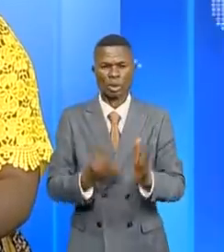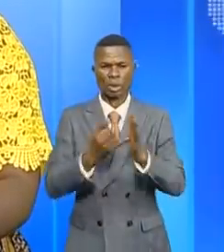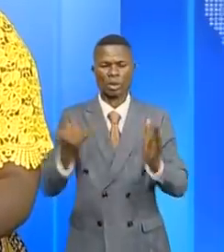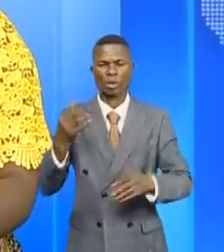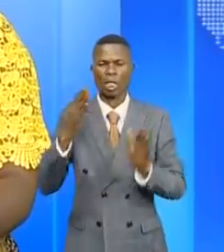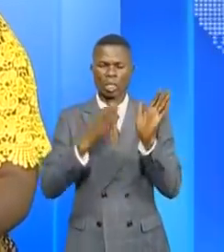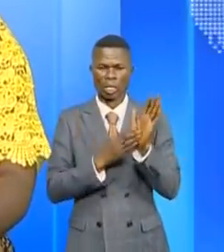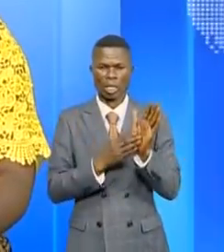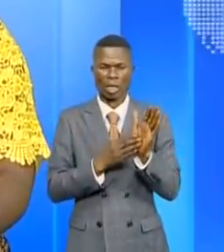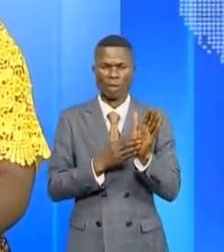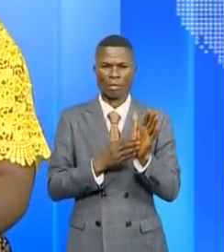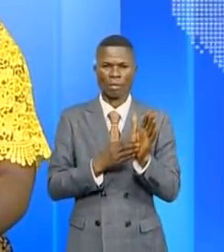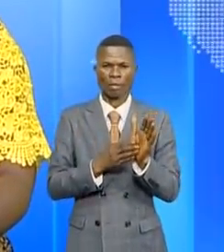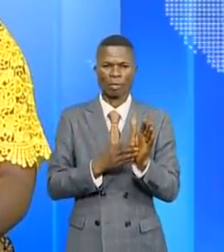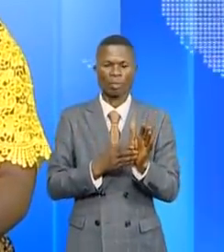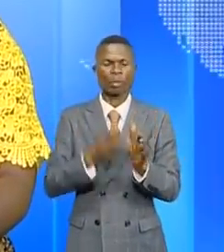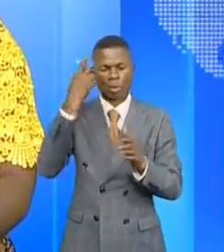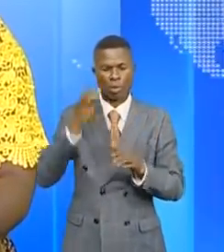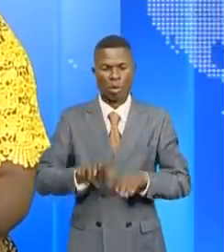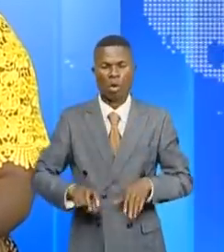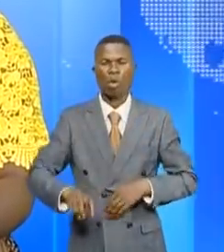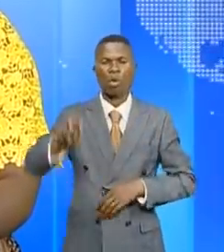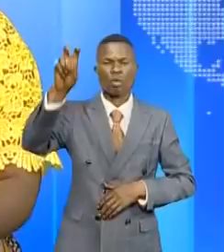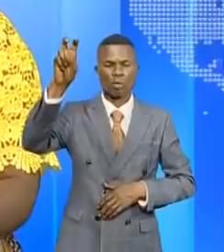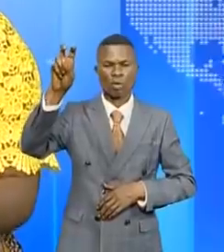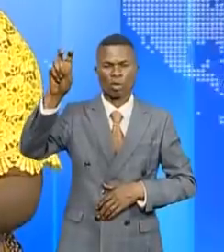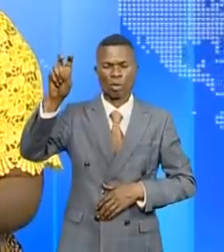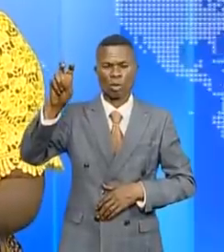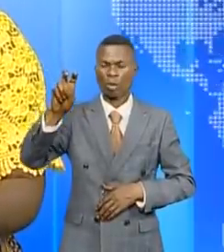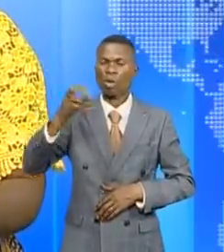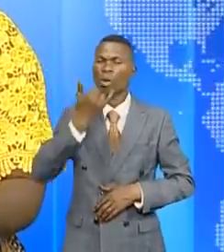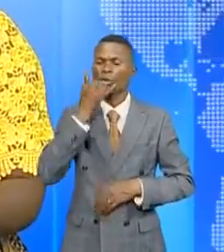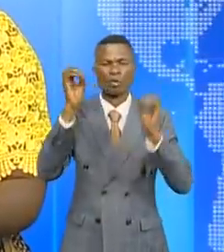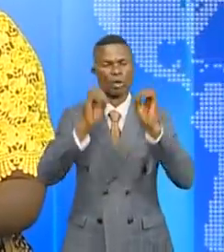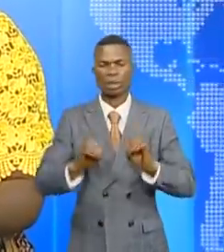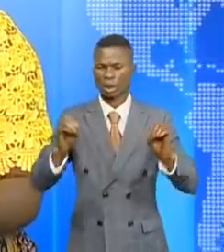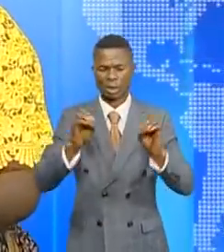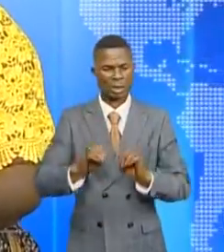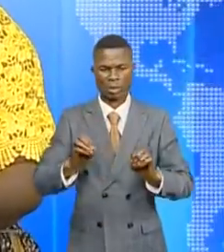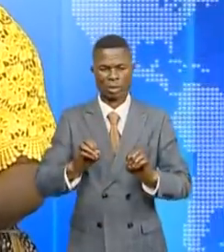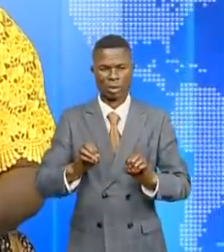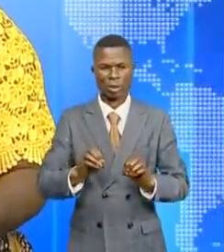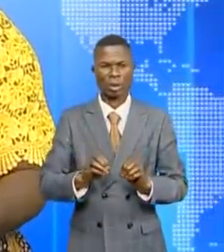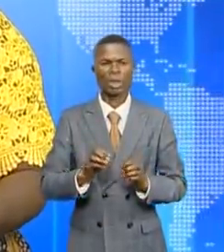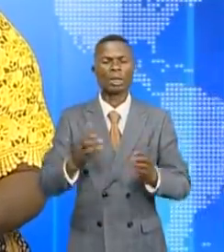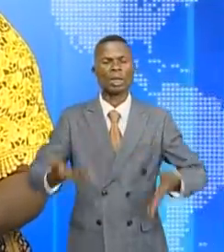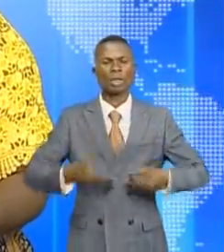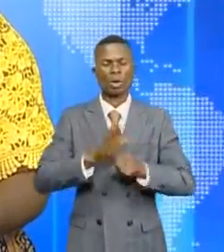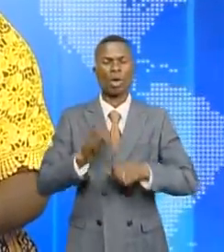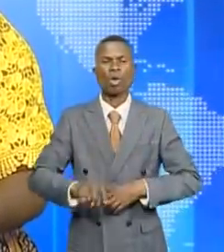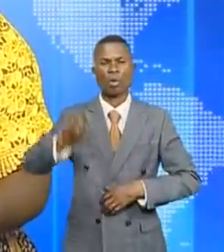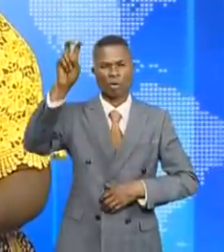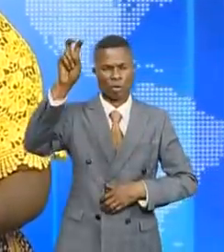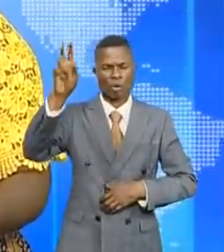869. Les placements sur les vols se fera sans pénalité. Congo Airways, les plaisirs de voyager, et